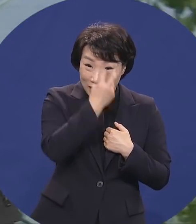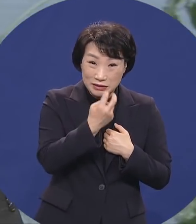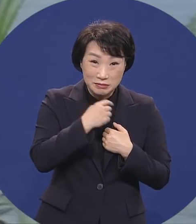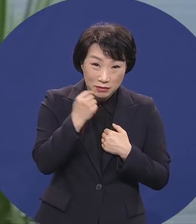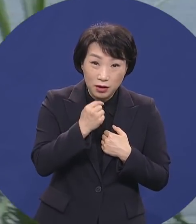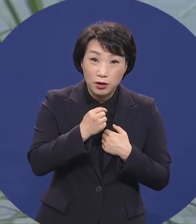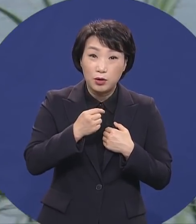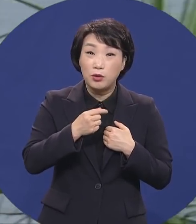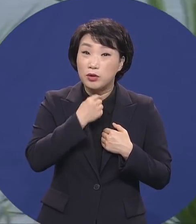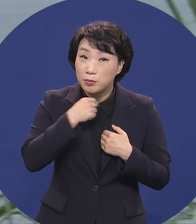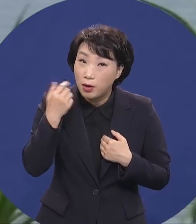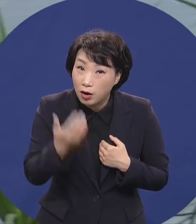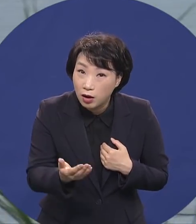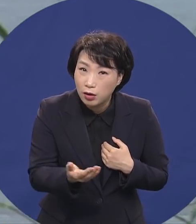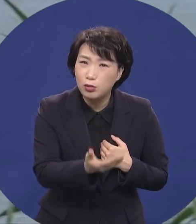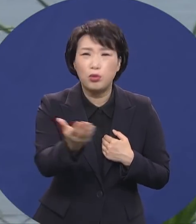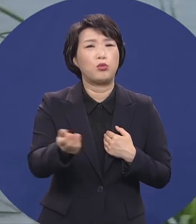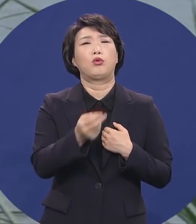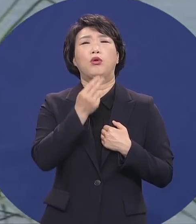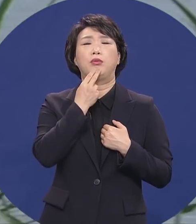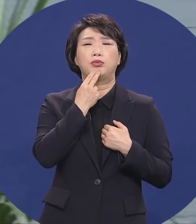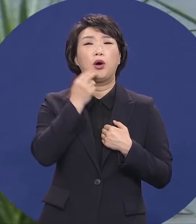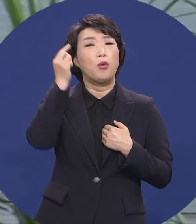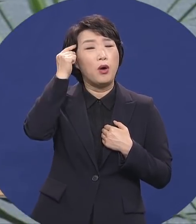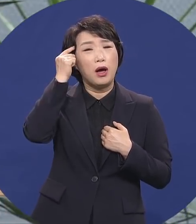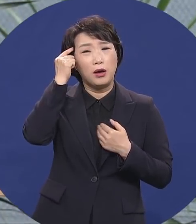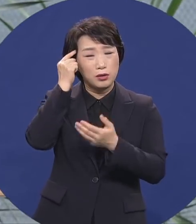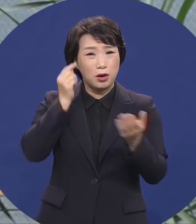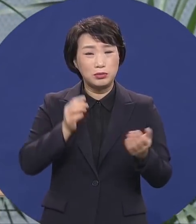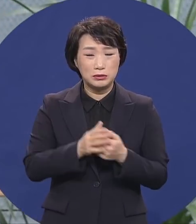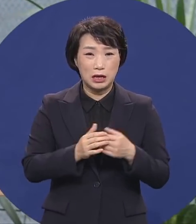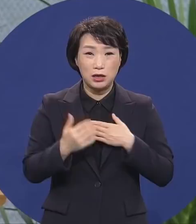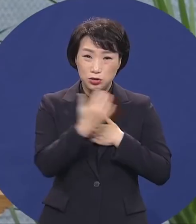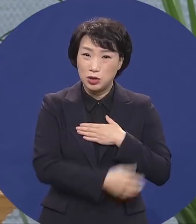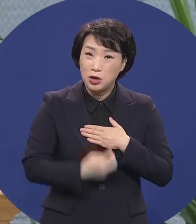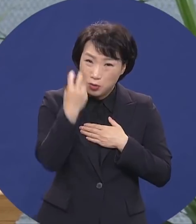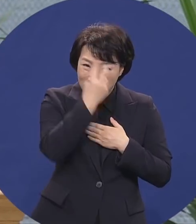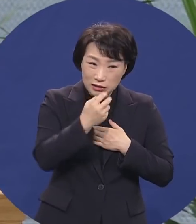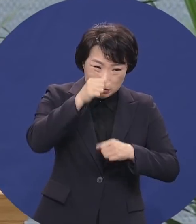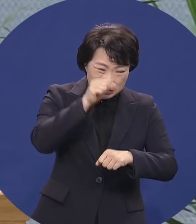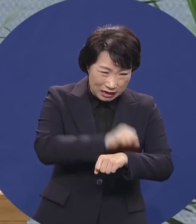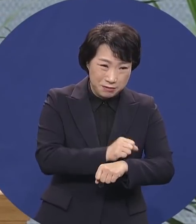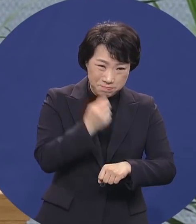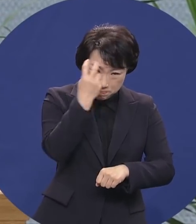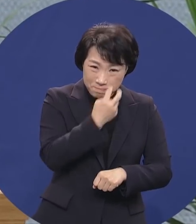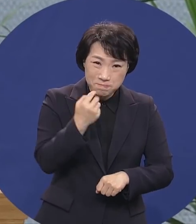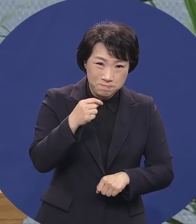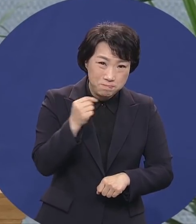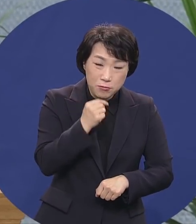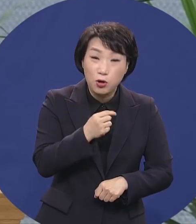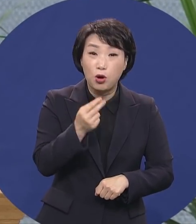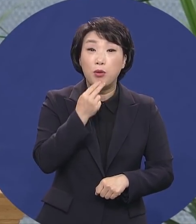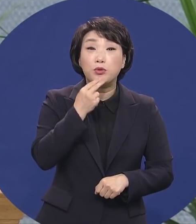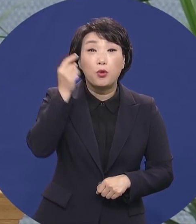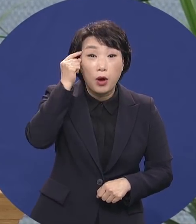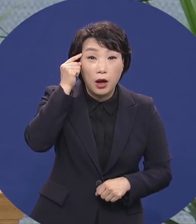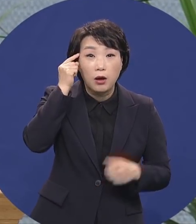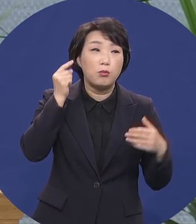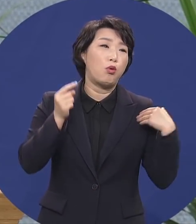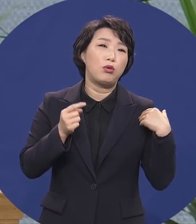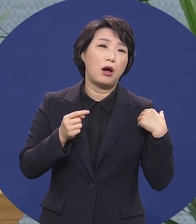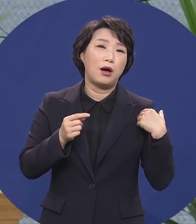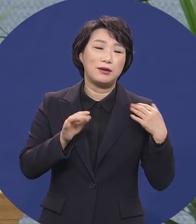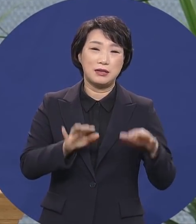드느냐? 안 한다. 왜 잘하려고 하지 않느냐? 몰라.